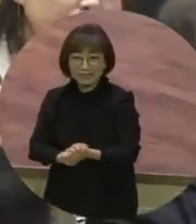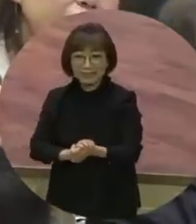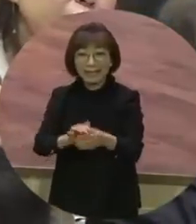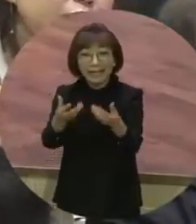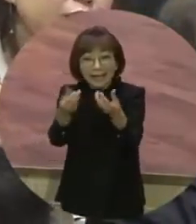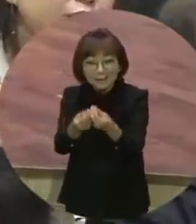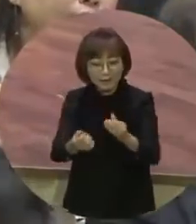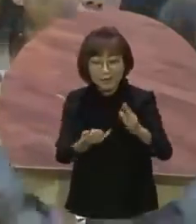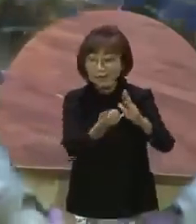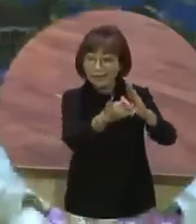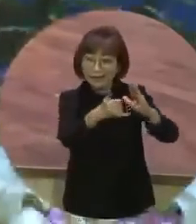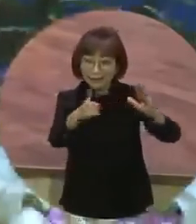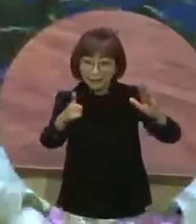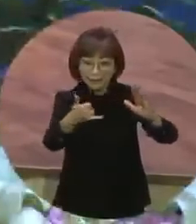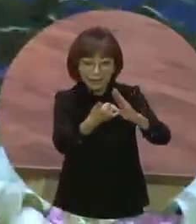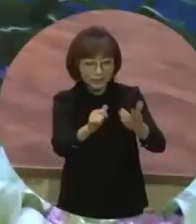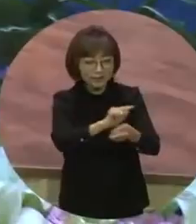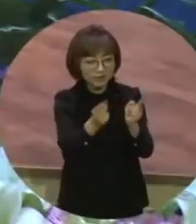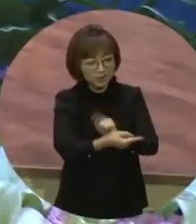비판하지 마세요.